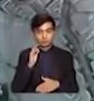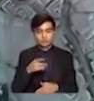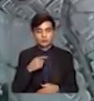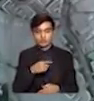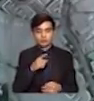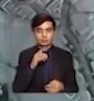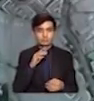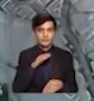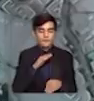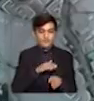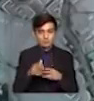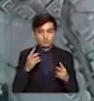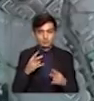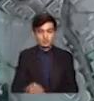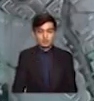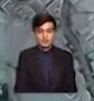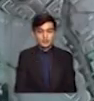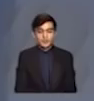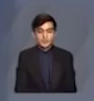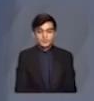орындау тиістіміз.